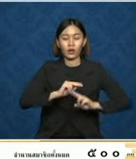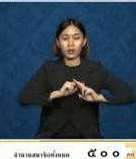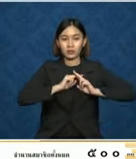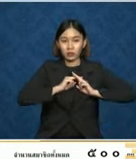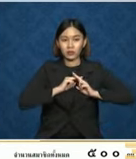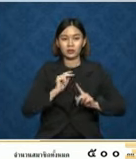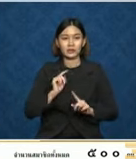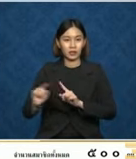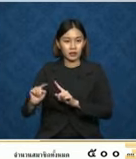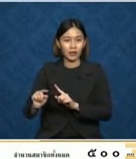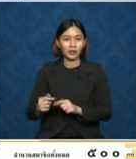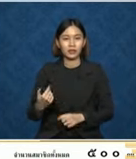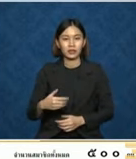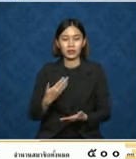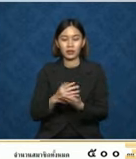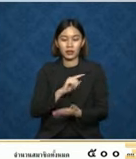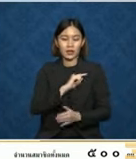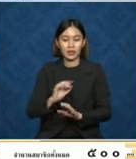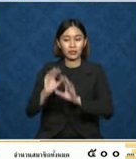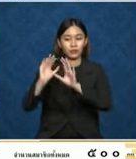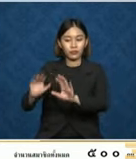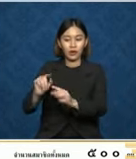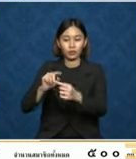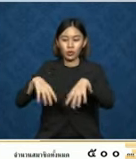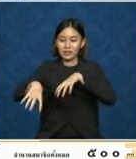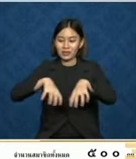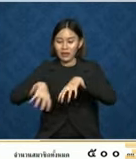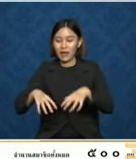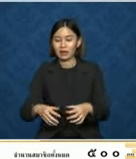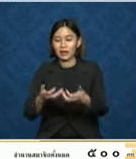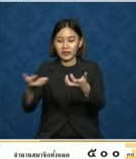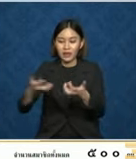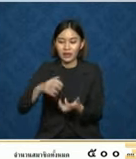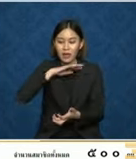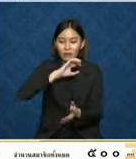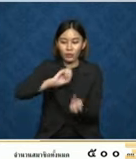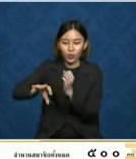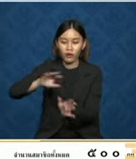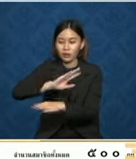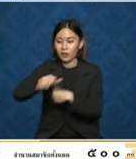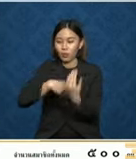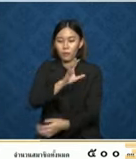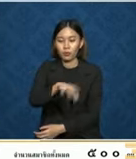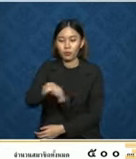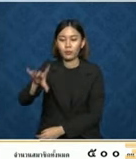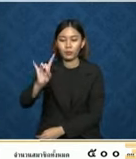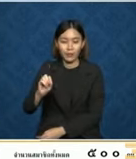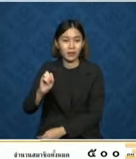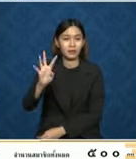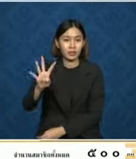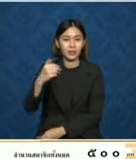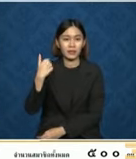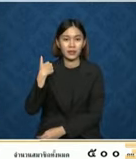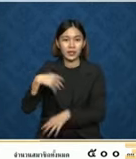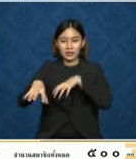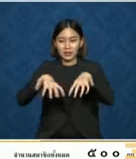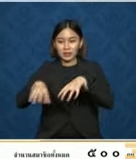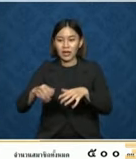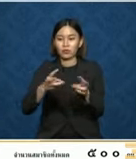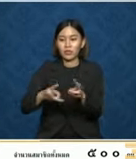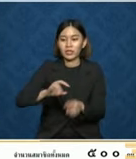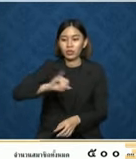ครับที่ได้รับมอบหมายในการดำเนินการจัดการขยะหรือกำจัดขยะรวม84แห่งก็มีการจัดการได้อย่างถูก